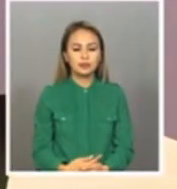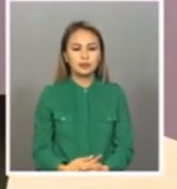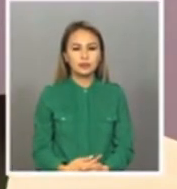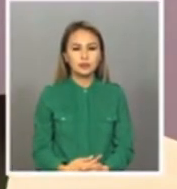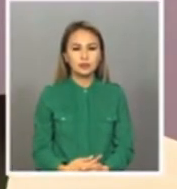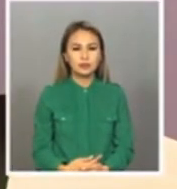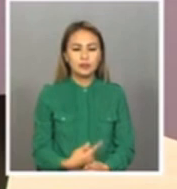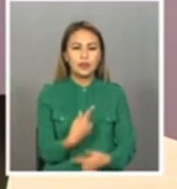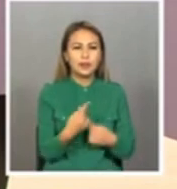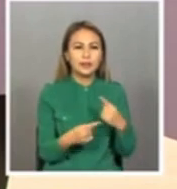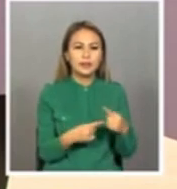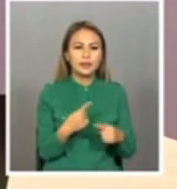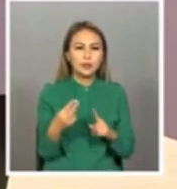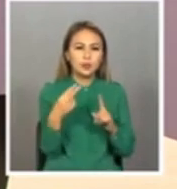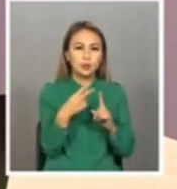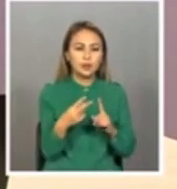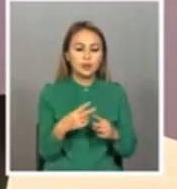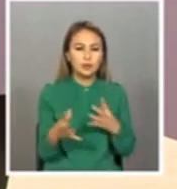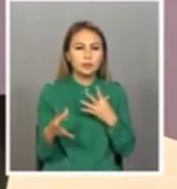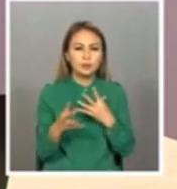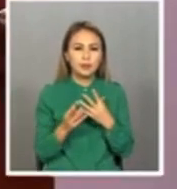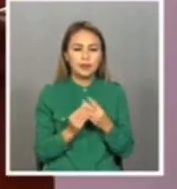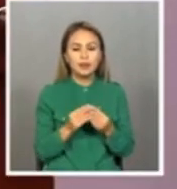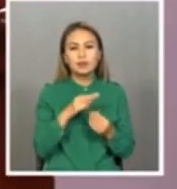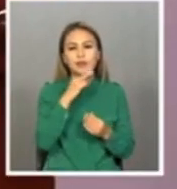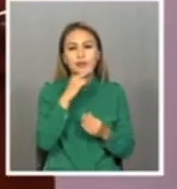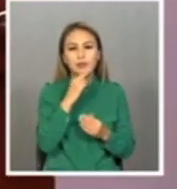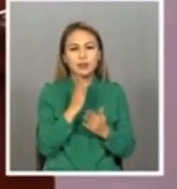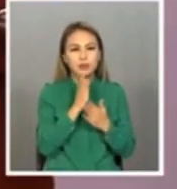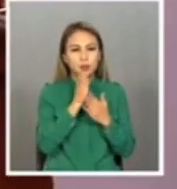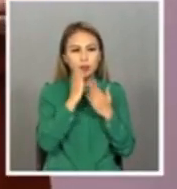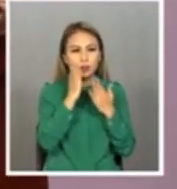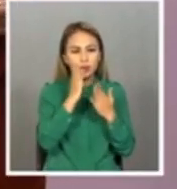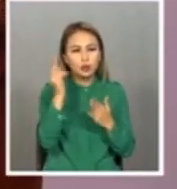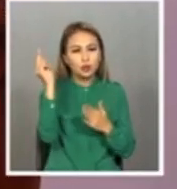келесі өлеңді бірге мәнерлеп оқиық. Үйрену.